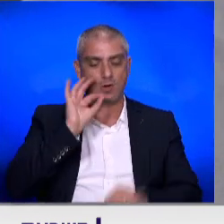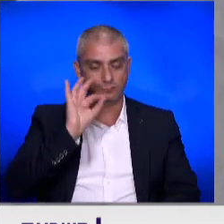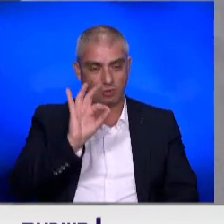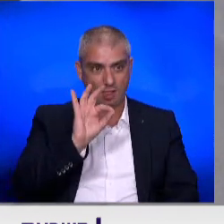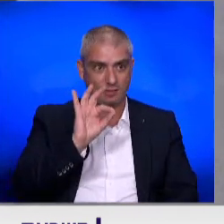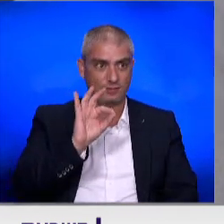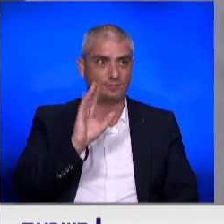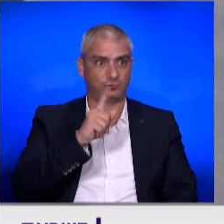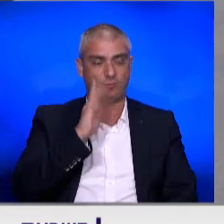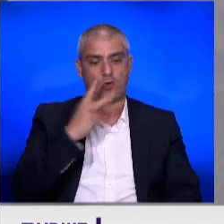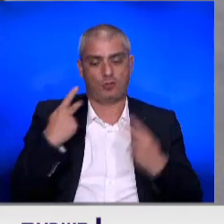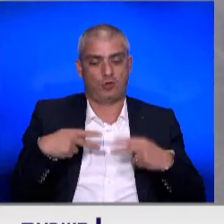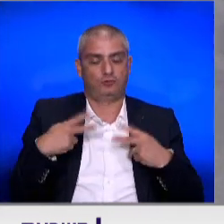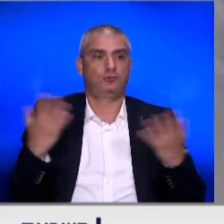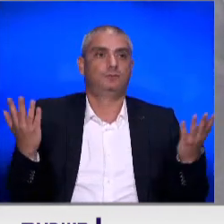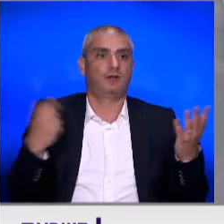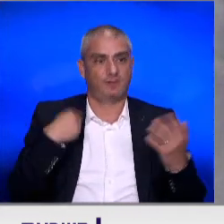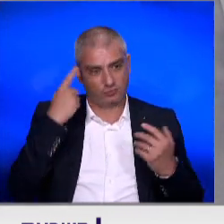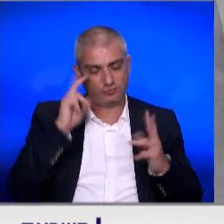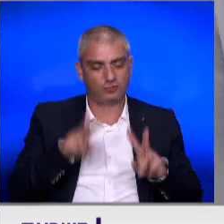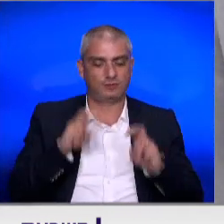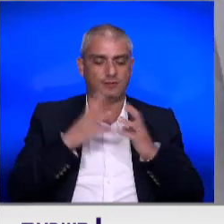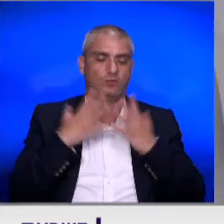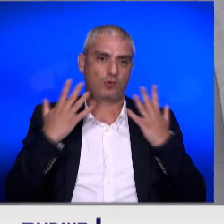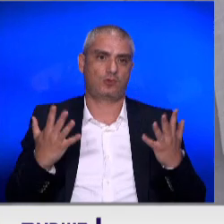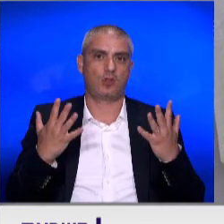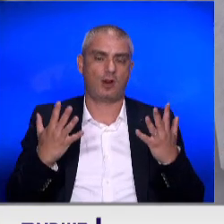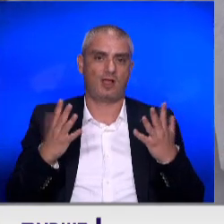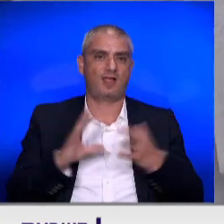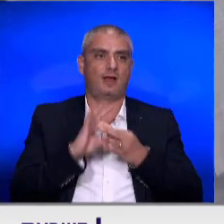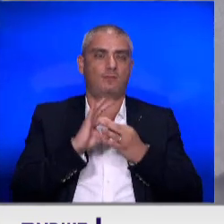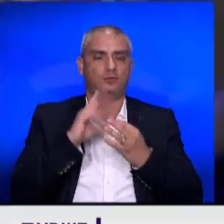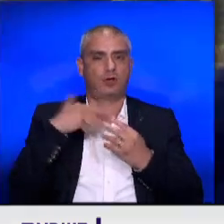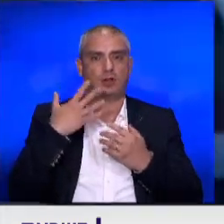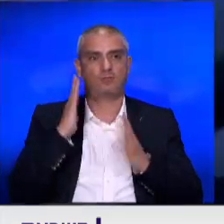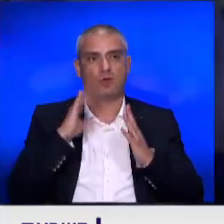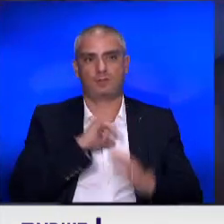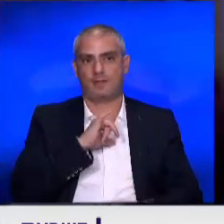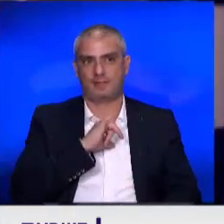כן. שמאוד חוששים, אבל אני חושב שיש פה הזדמנות גדולה וחיבור שיכול להיות מאוד מאוד מעניין.